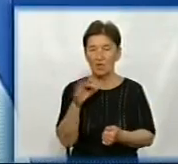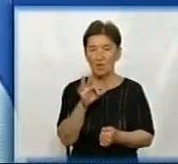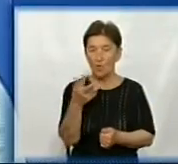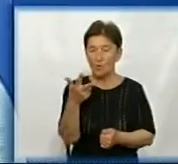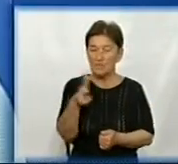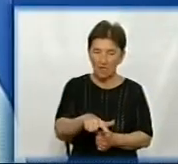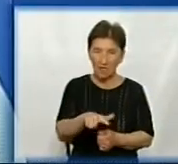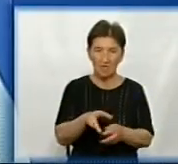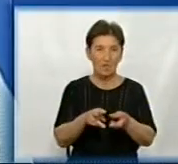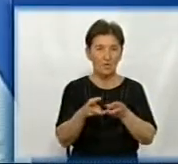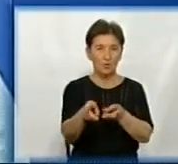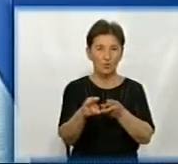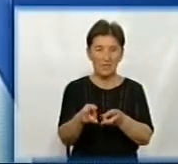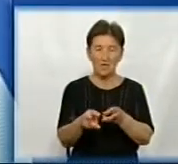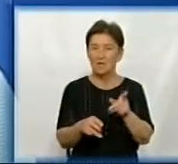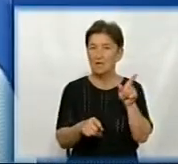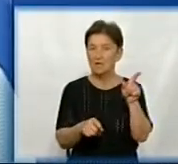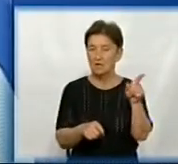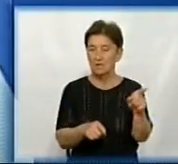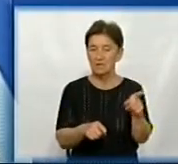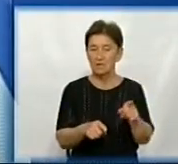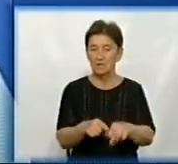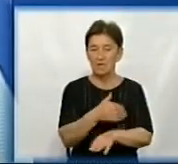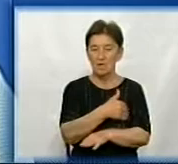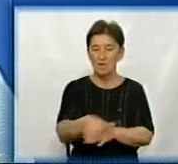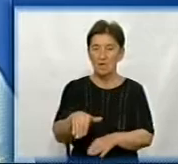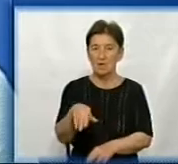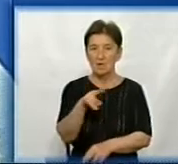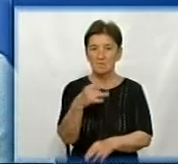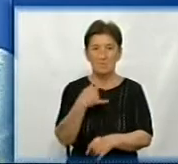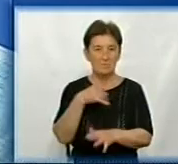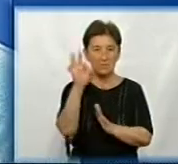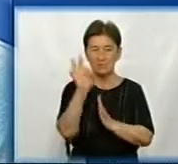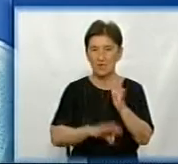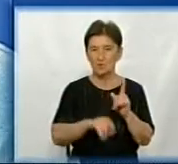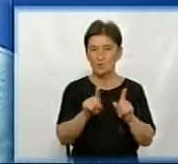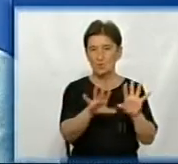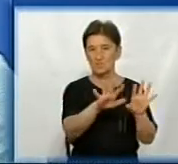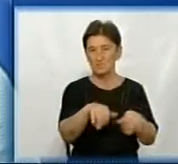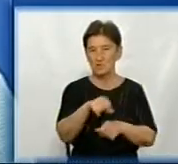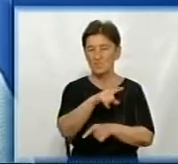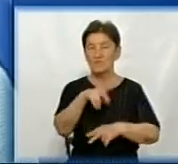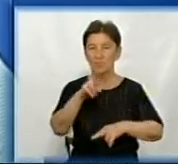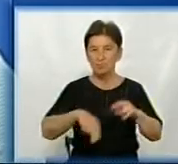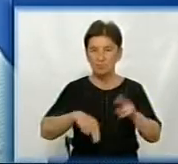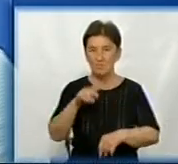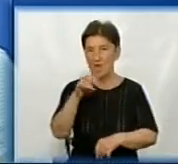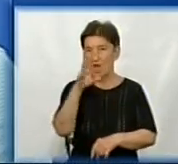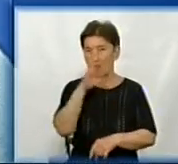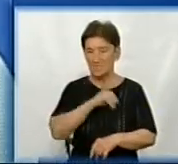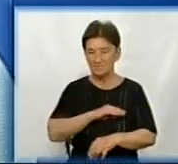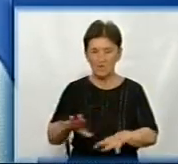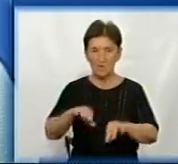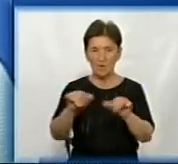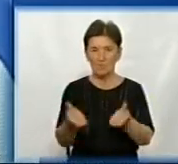от котельня, модуль, блочно-модульна котельня по провулку Давидовському, ми її зразу забрали, тому що там вони її будували, але вони не встигли оформити